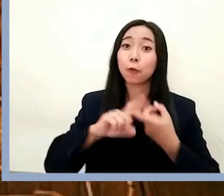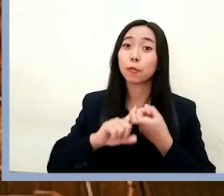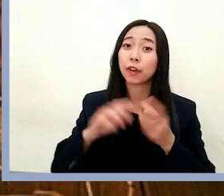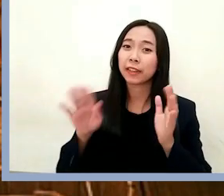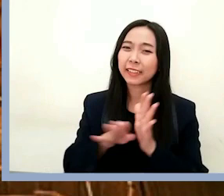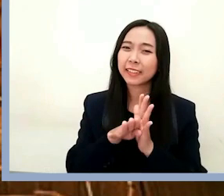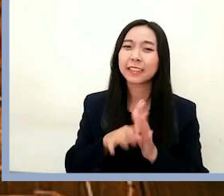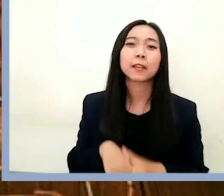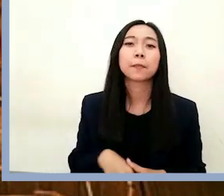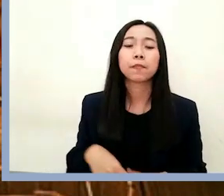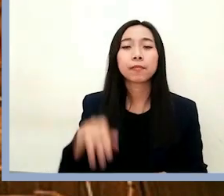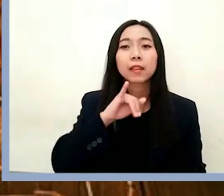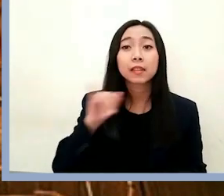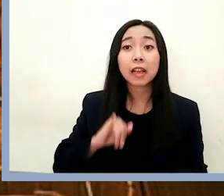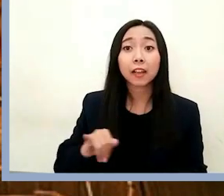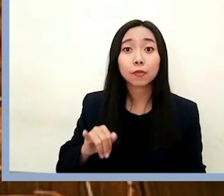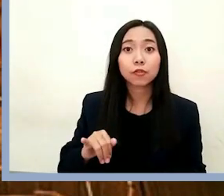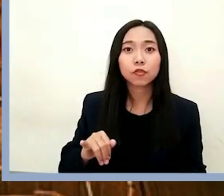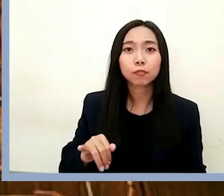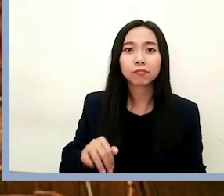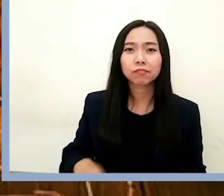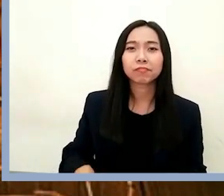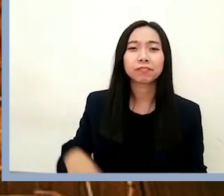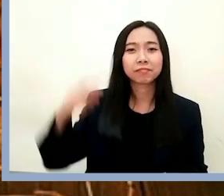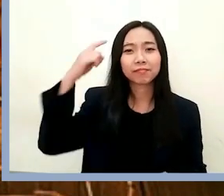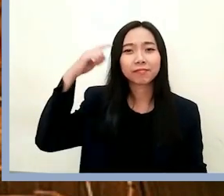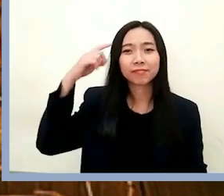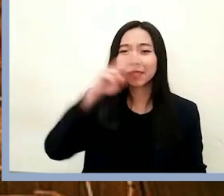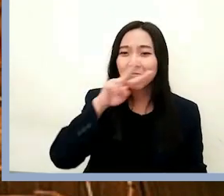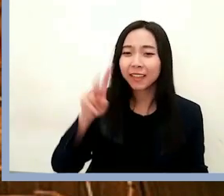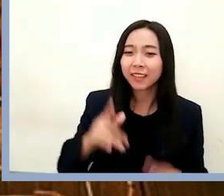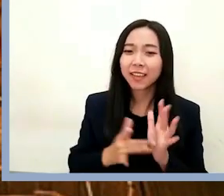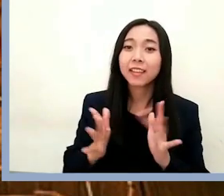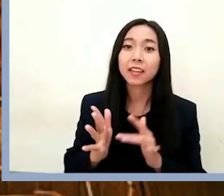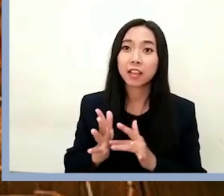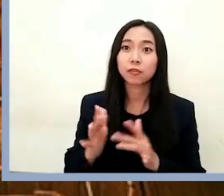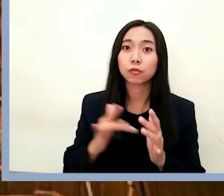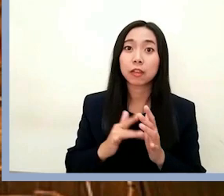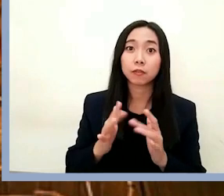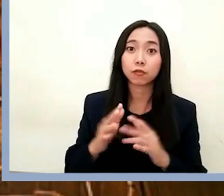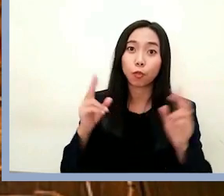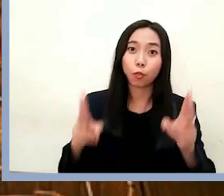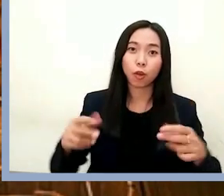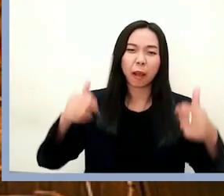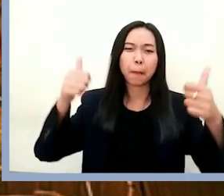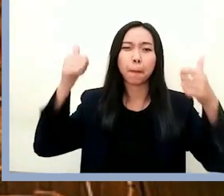mengalami Bagaimana tokoh Yesus yang merupakan publik figur itu yang begitu terkenal